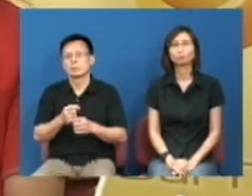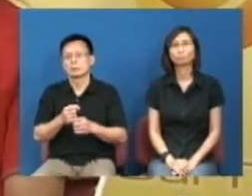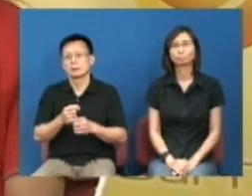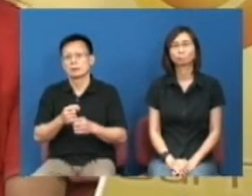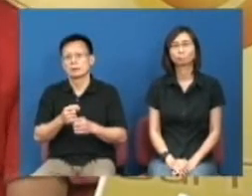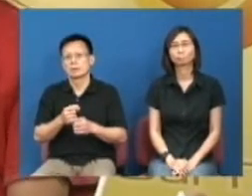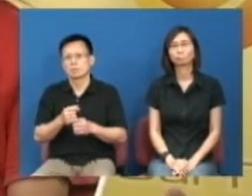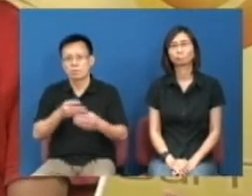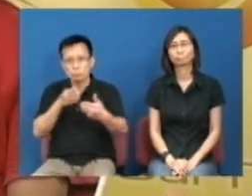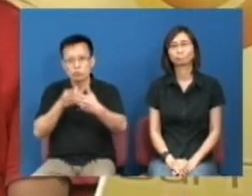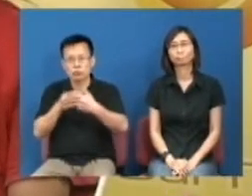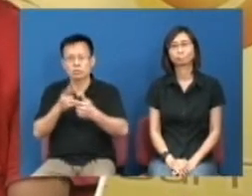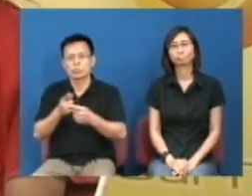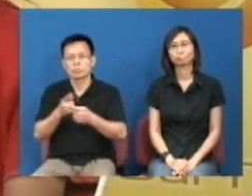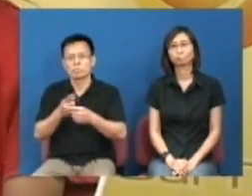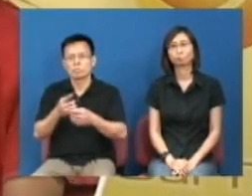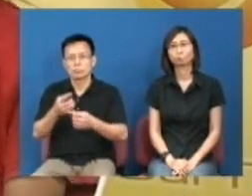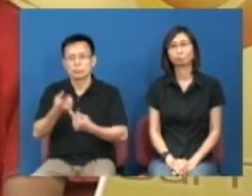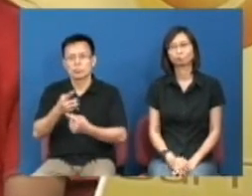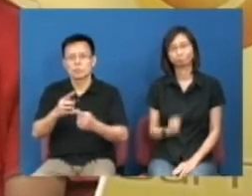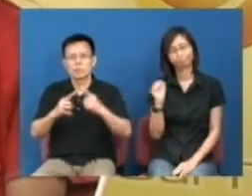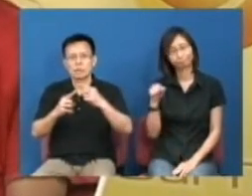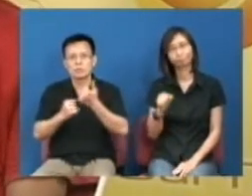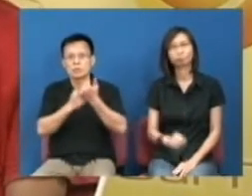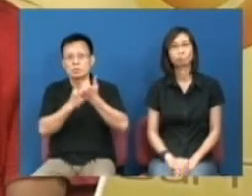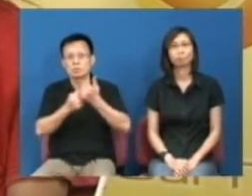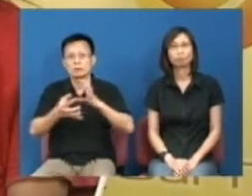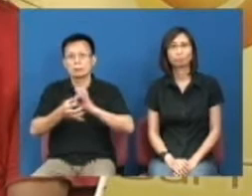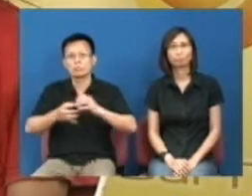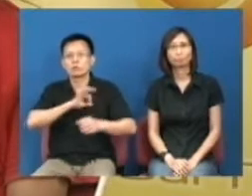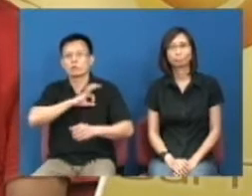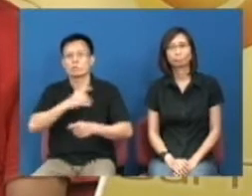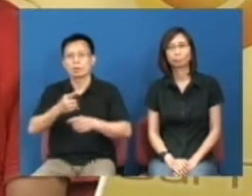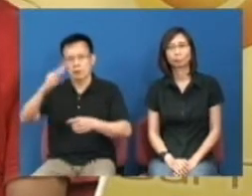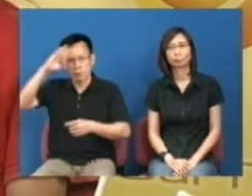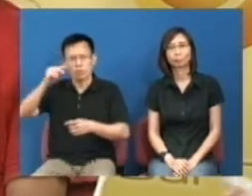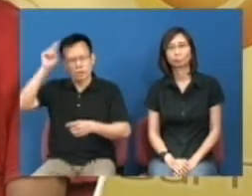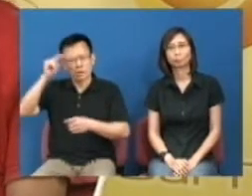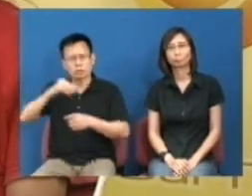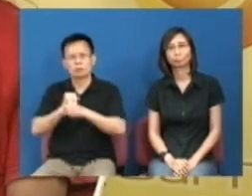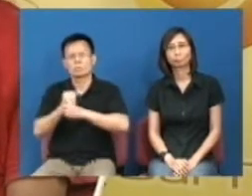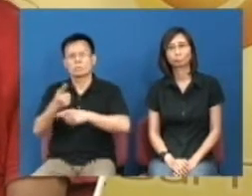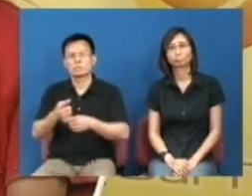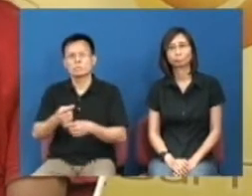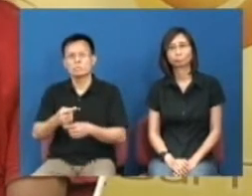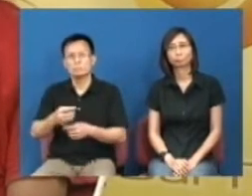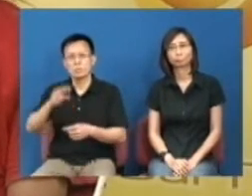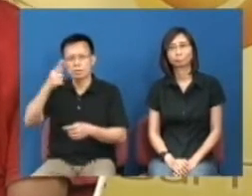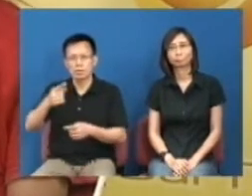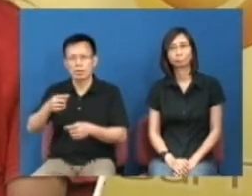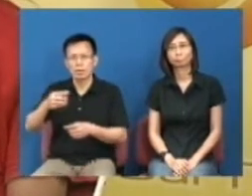對付支聯會㗎啦，其實一般嘅常態嚟嘅，就警方覺得佢咧係不停咁另外啲人行多啲路